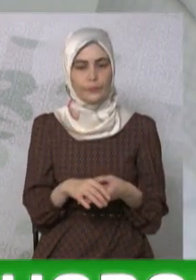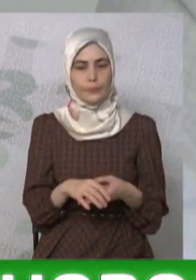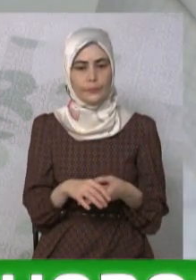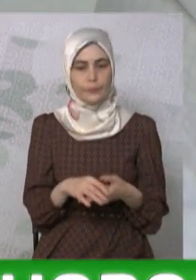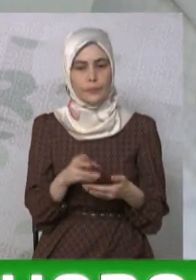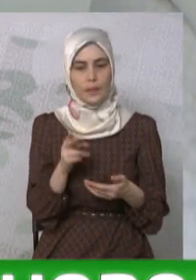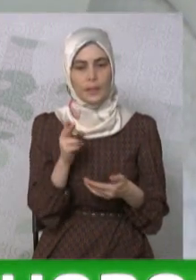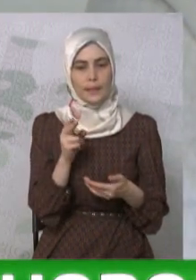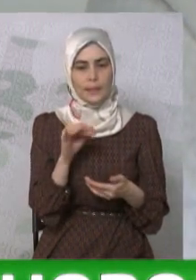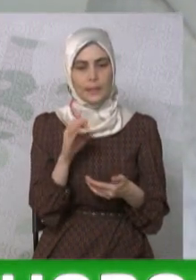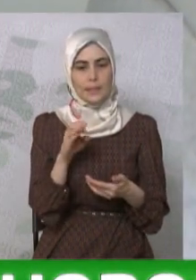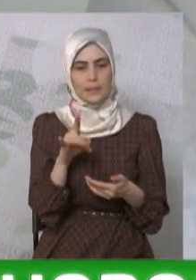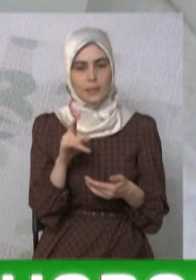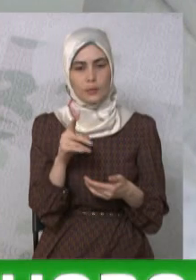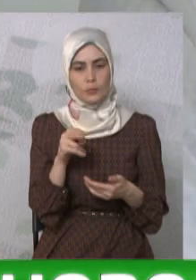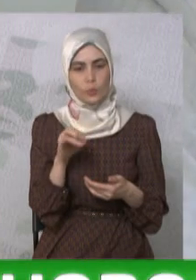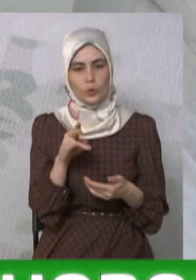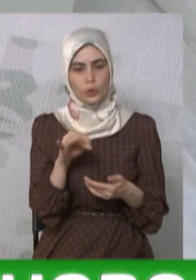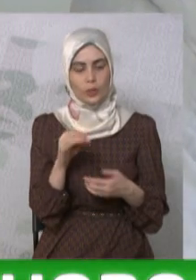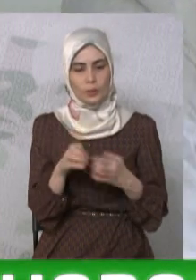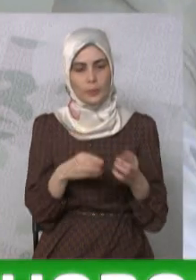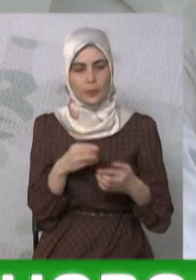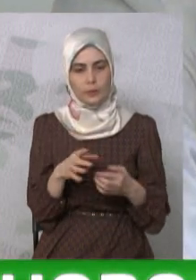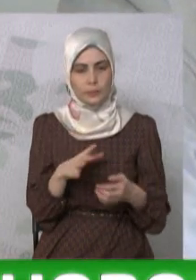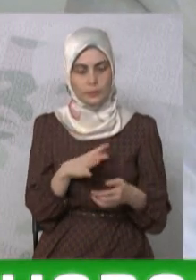Кисты почек оперируем.